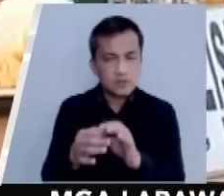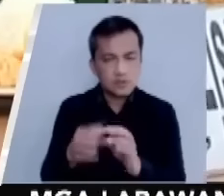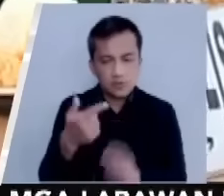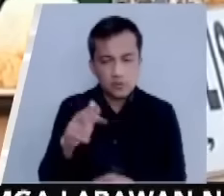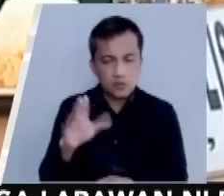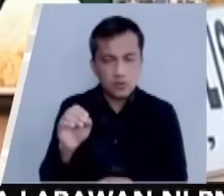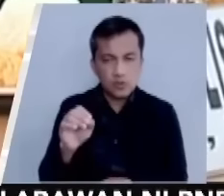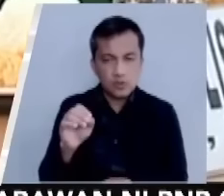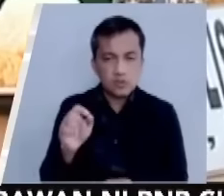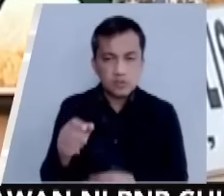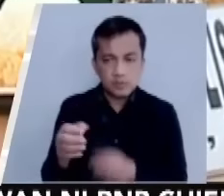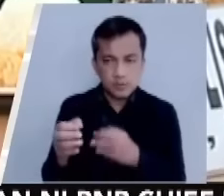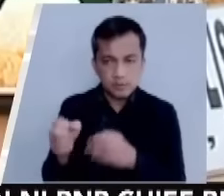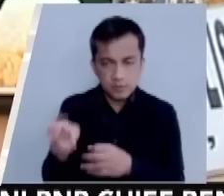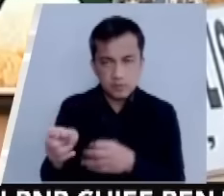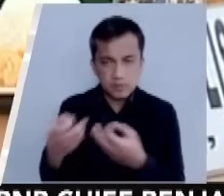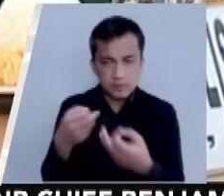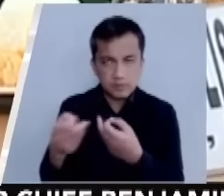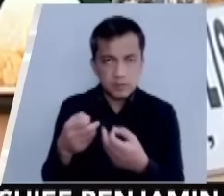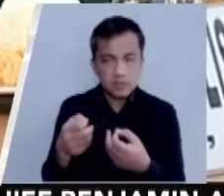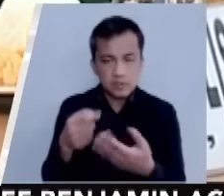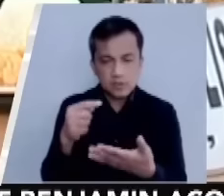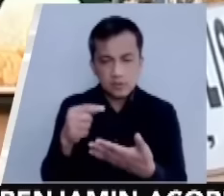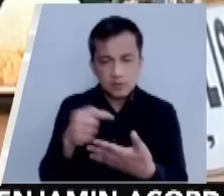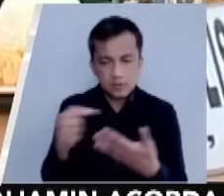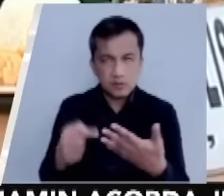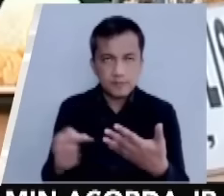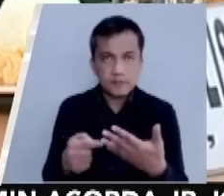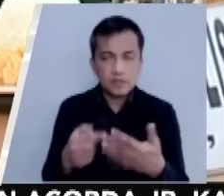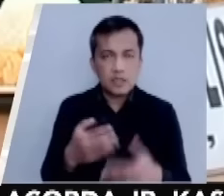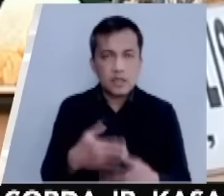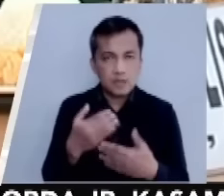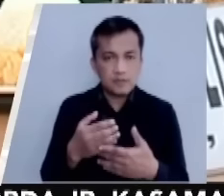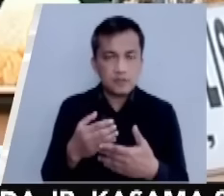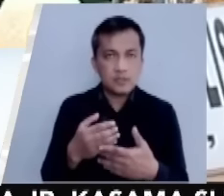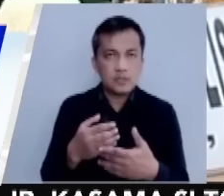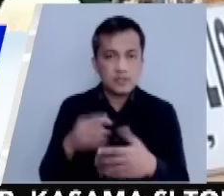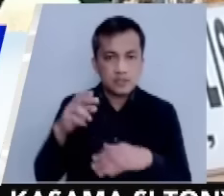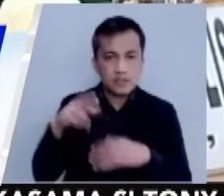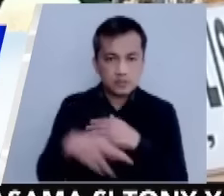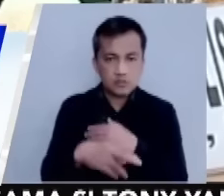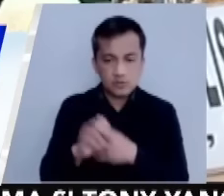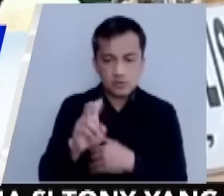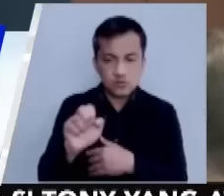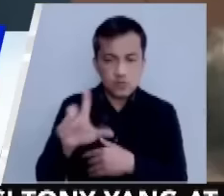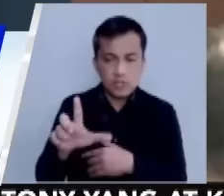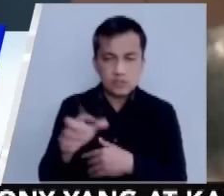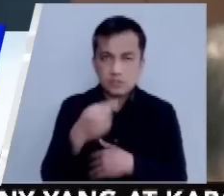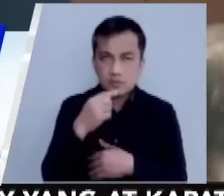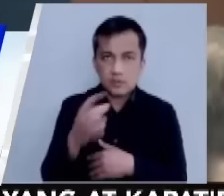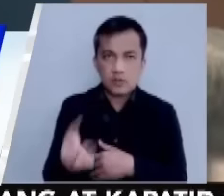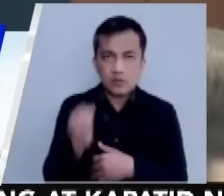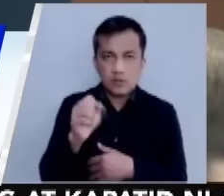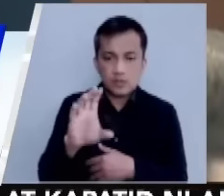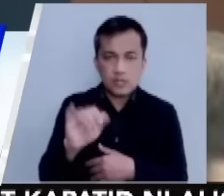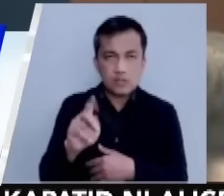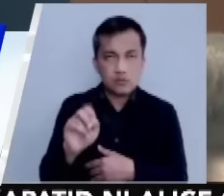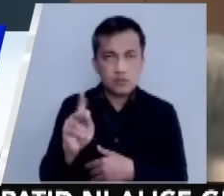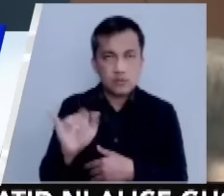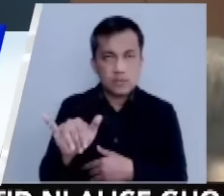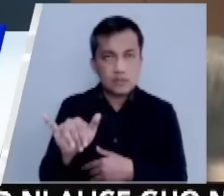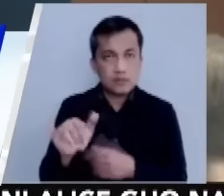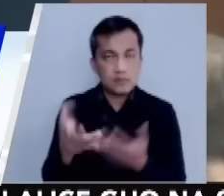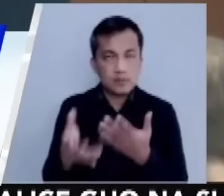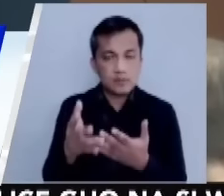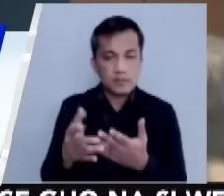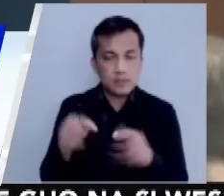mga ari-ari at partikular ang Happy Penguin Resort sa Suwal na sinasabing pag-aari ni Kalugay at posible umanong dito nagtago